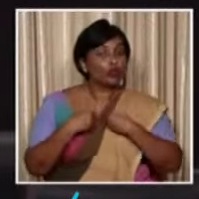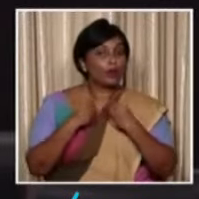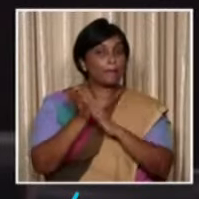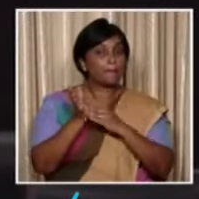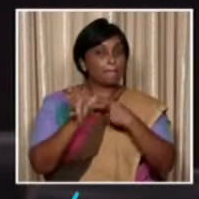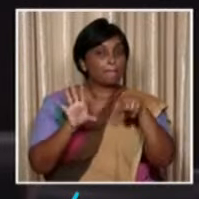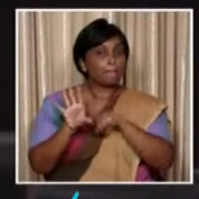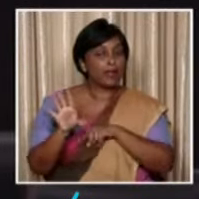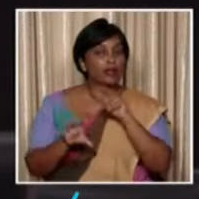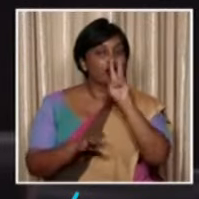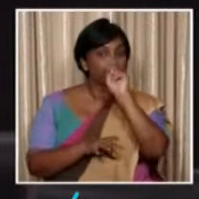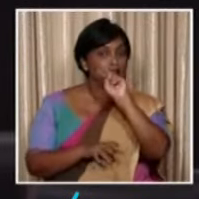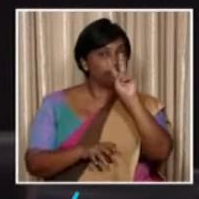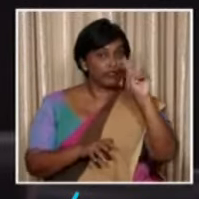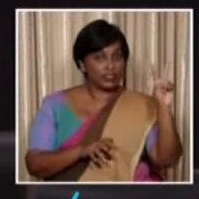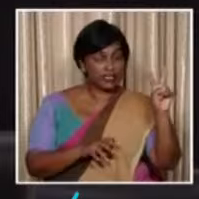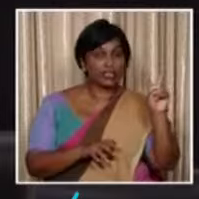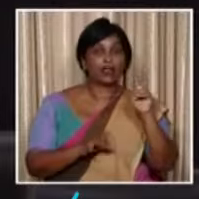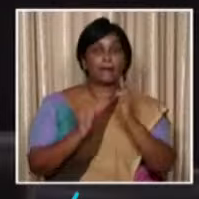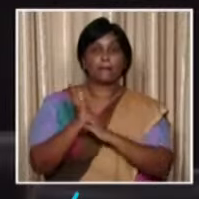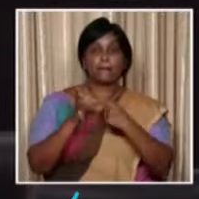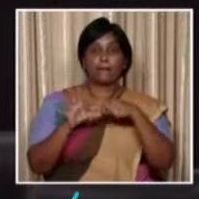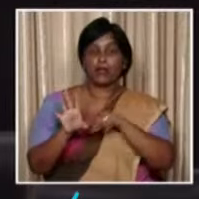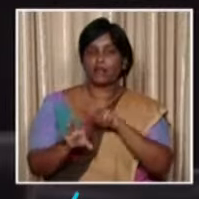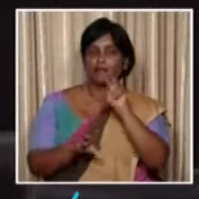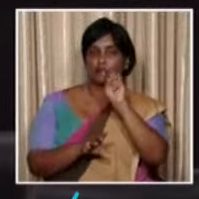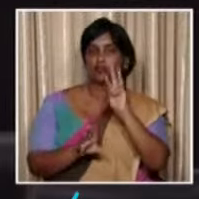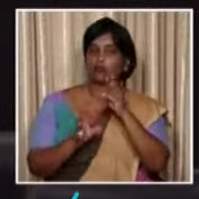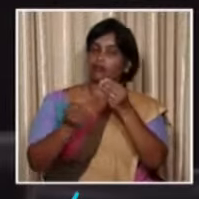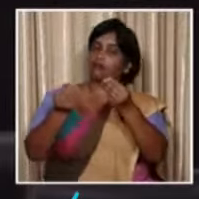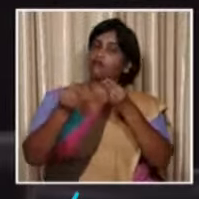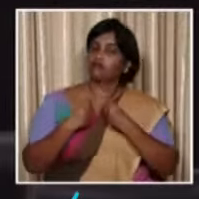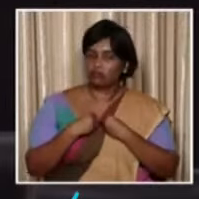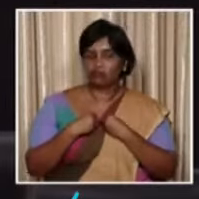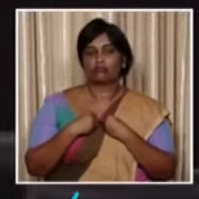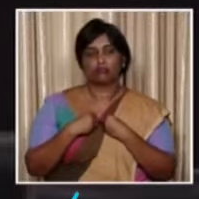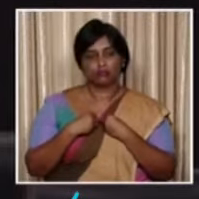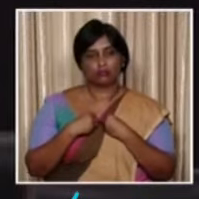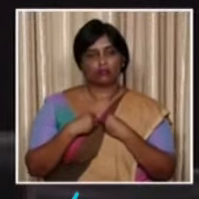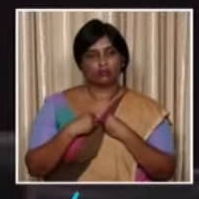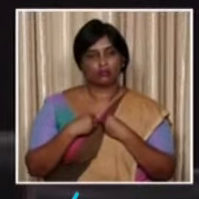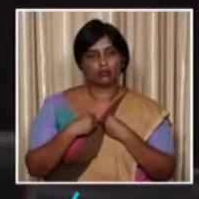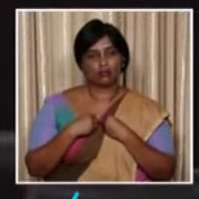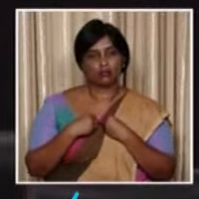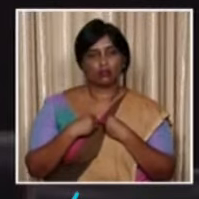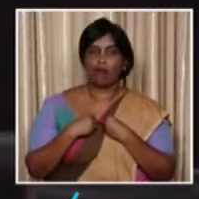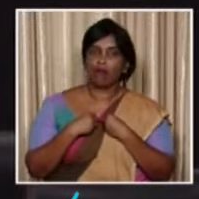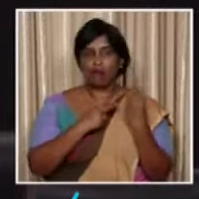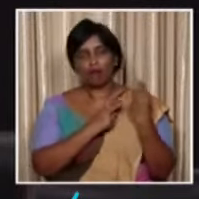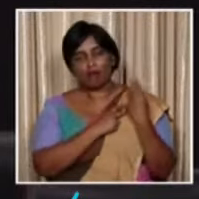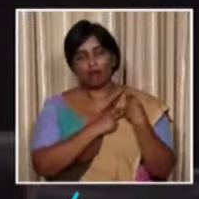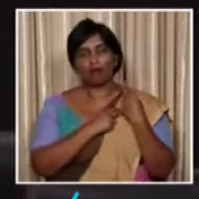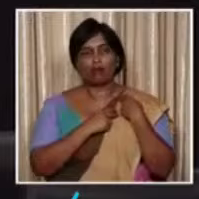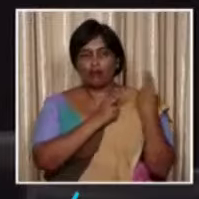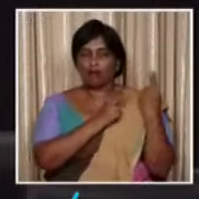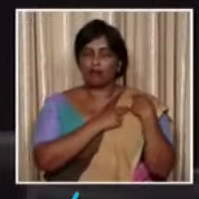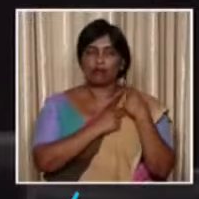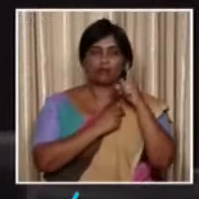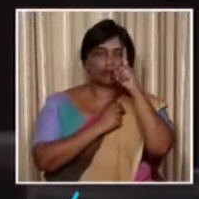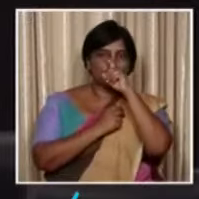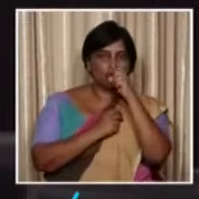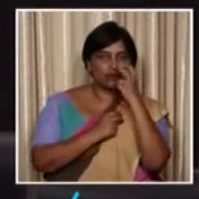23 20යි 22 ඒ බාර ගන්නකොට කතානායකතුමා ඒ වගකීම අරන් මාස දෙකක්